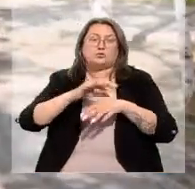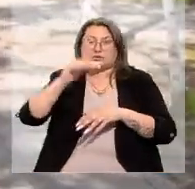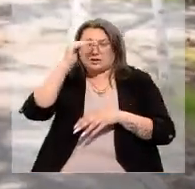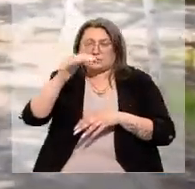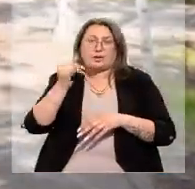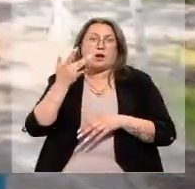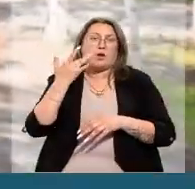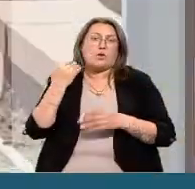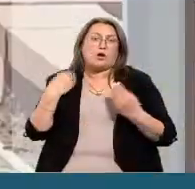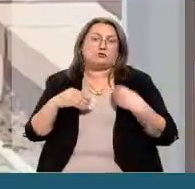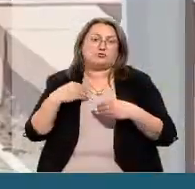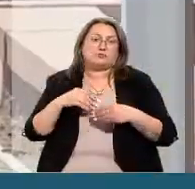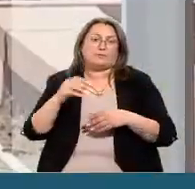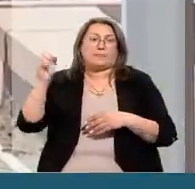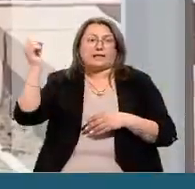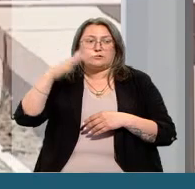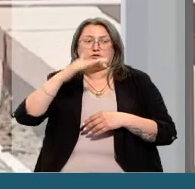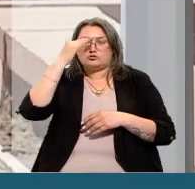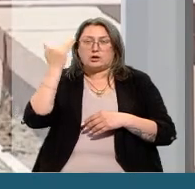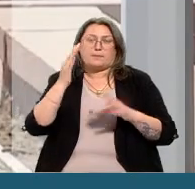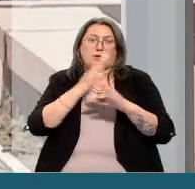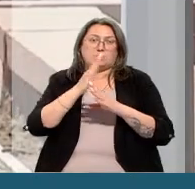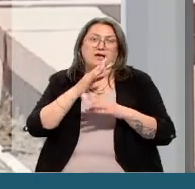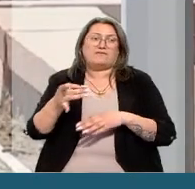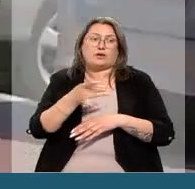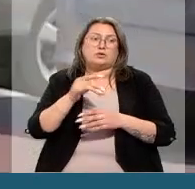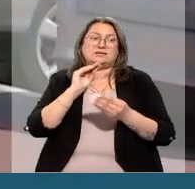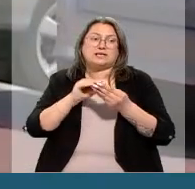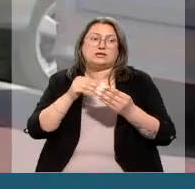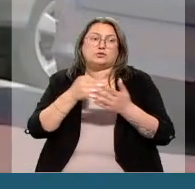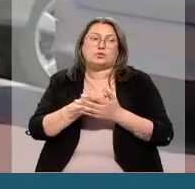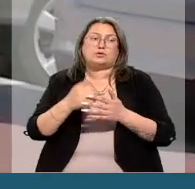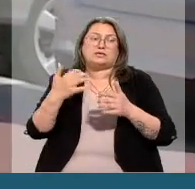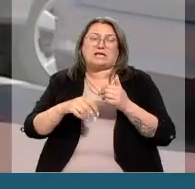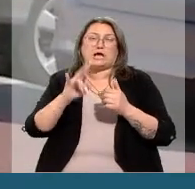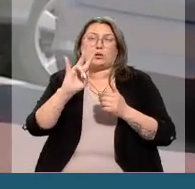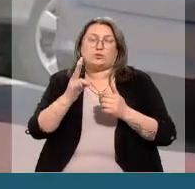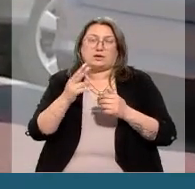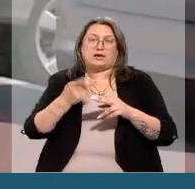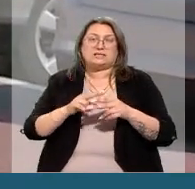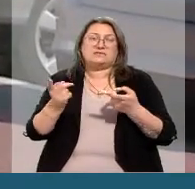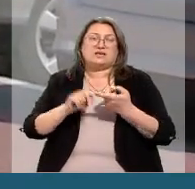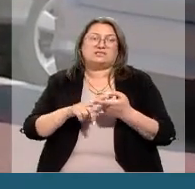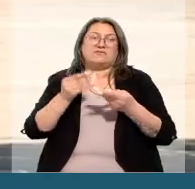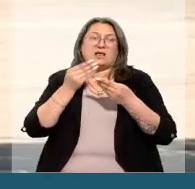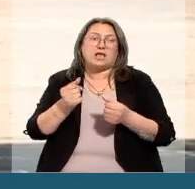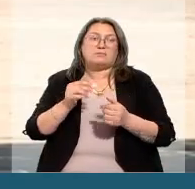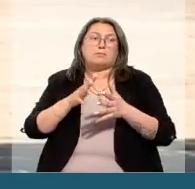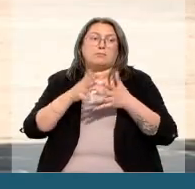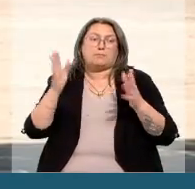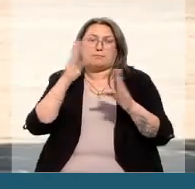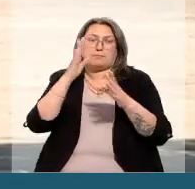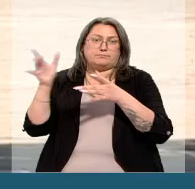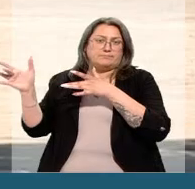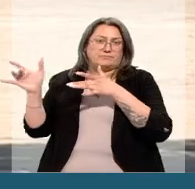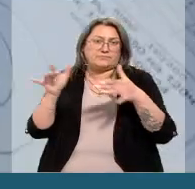и легкую одежду. Солнечная жаркая погода в регионе сохранится до середины июня. Это связано с влиянием обширного